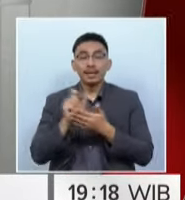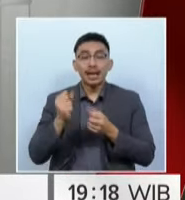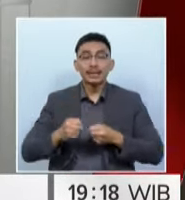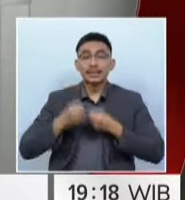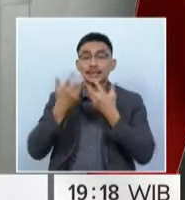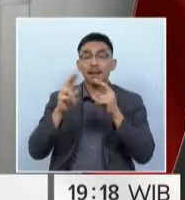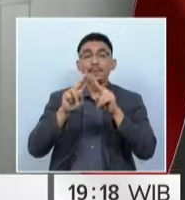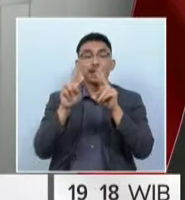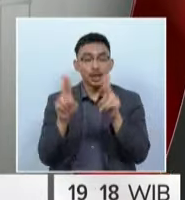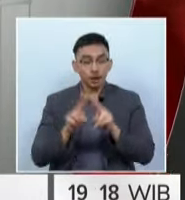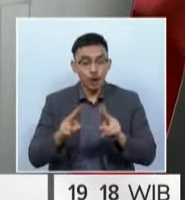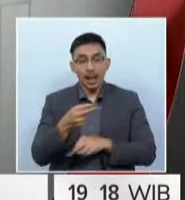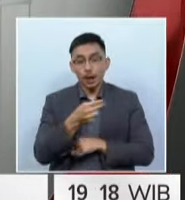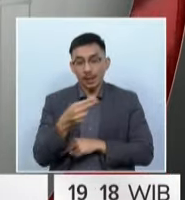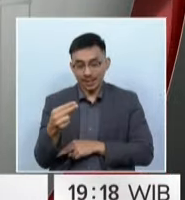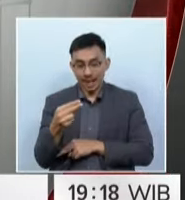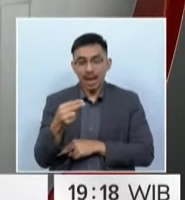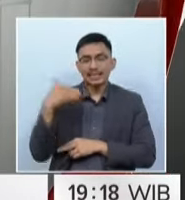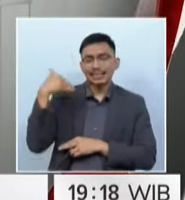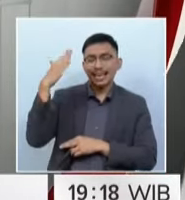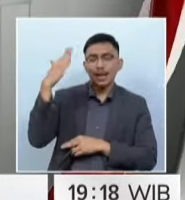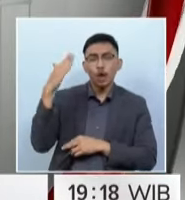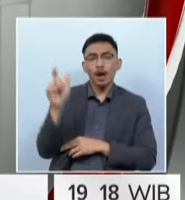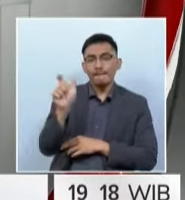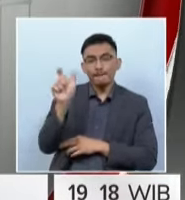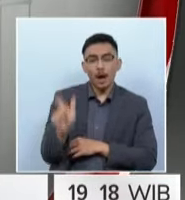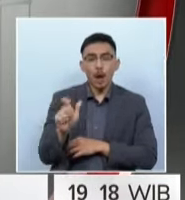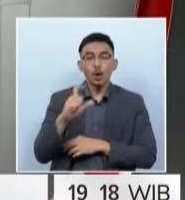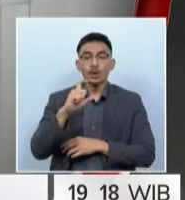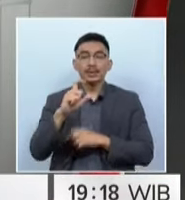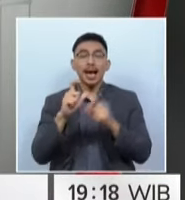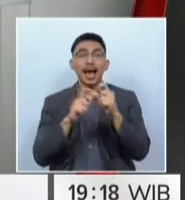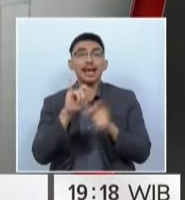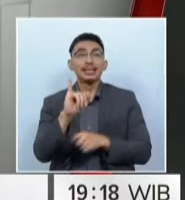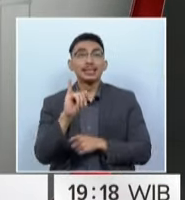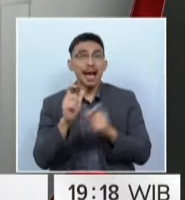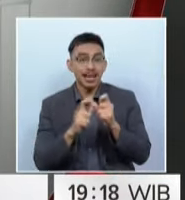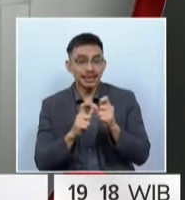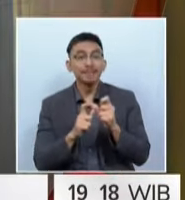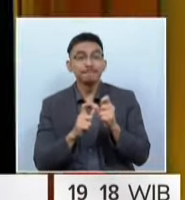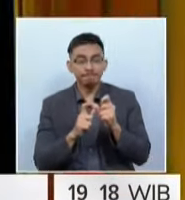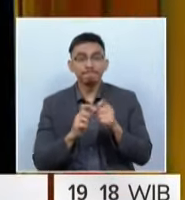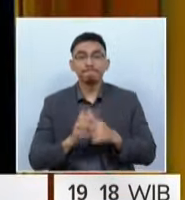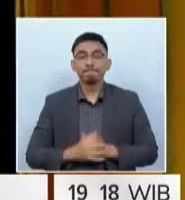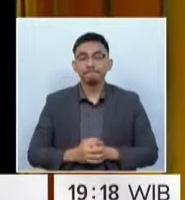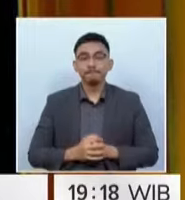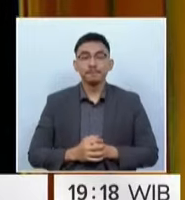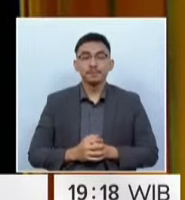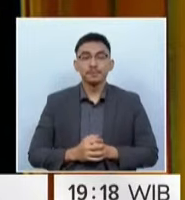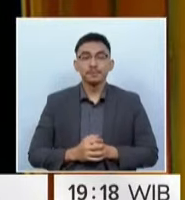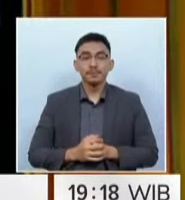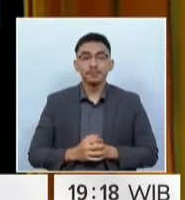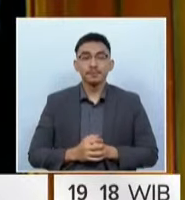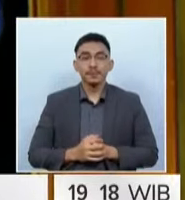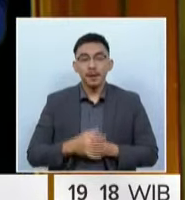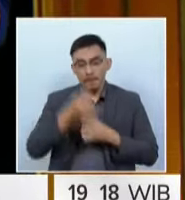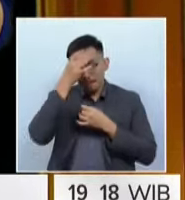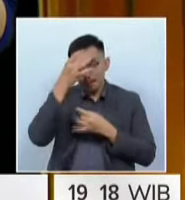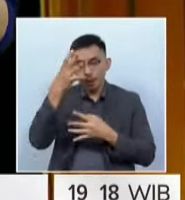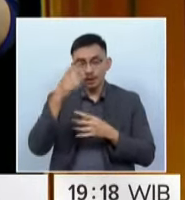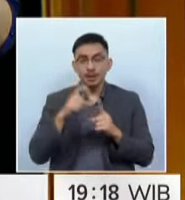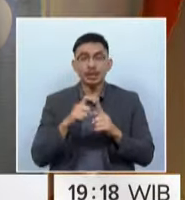senior Vow Center for strategic and international studies atau csis Prof